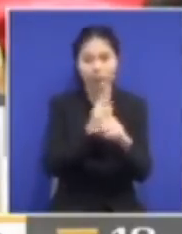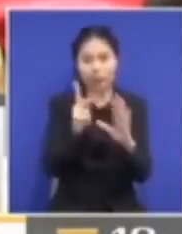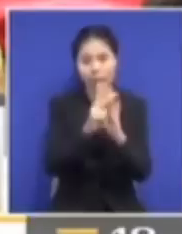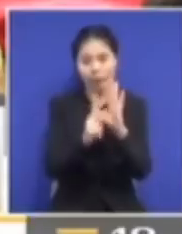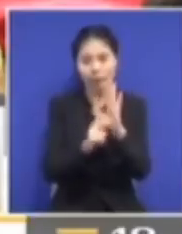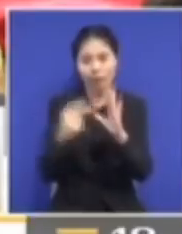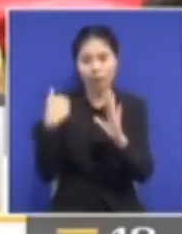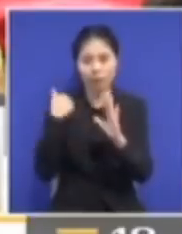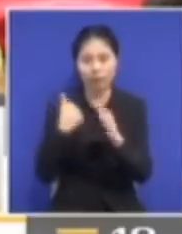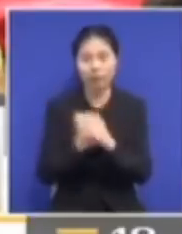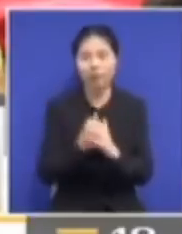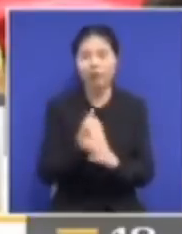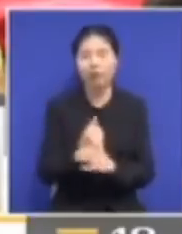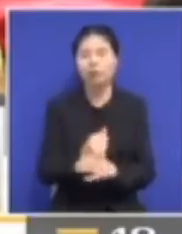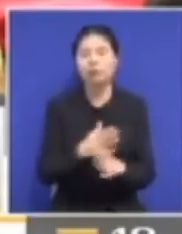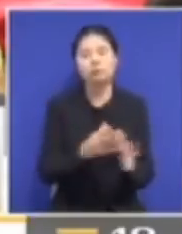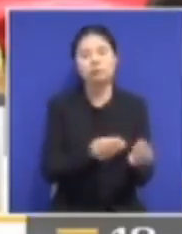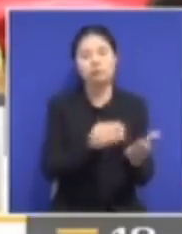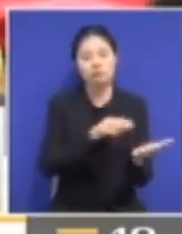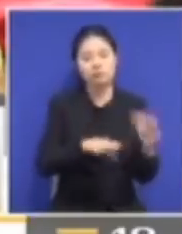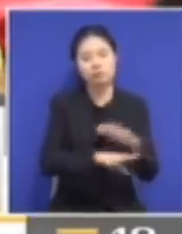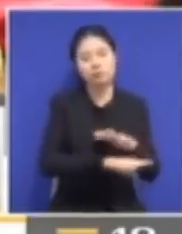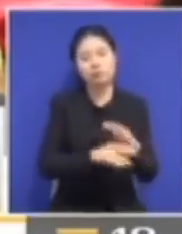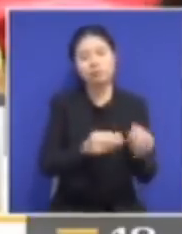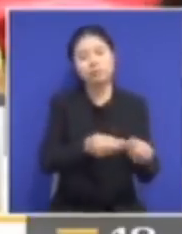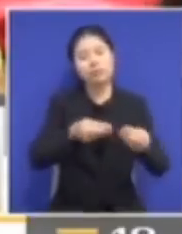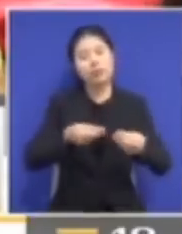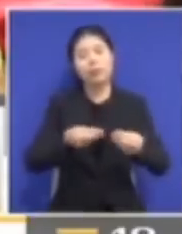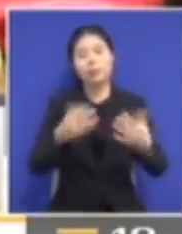ครับไม่ส่งให้ผมนะครับแต่